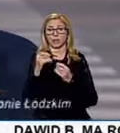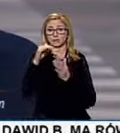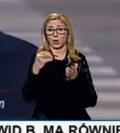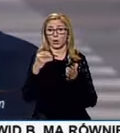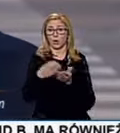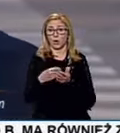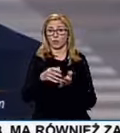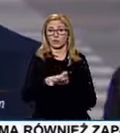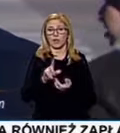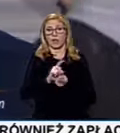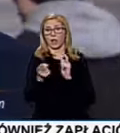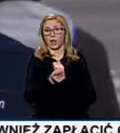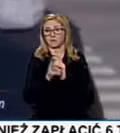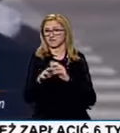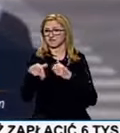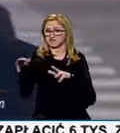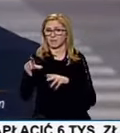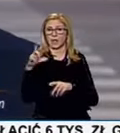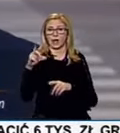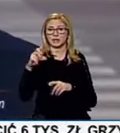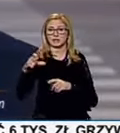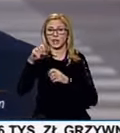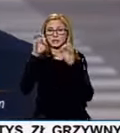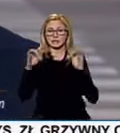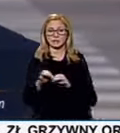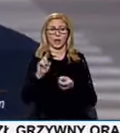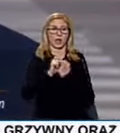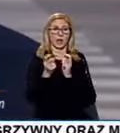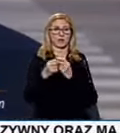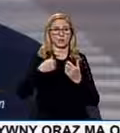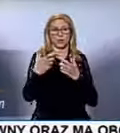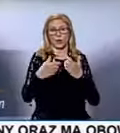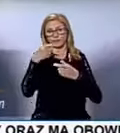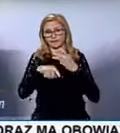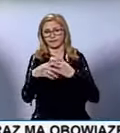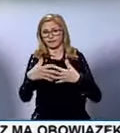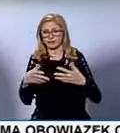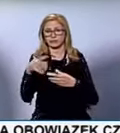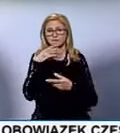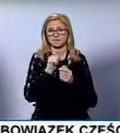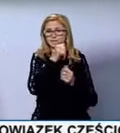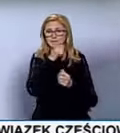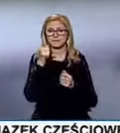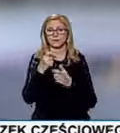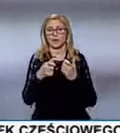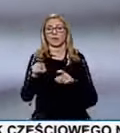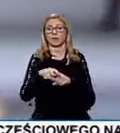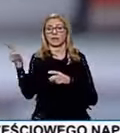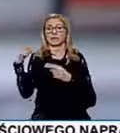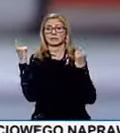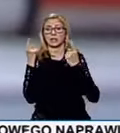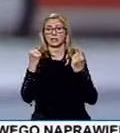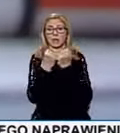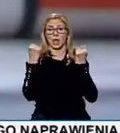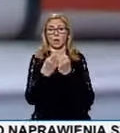no niestety, albo oddamy licencję, albo przejdziemy do podziemia i będziemy jeździć w podziemiu. I powołują się na sytuację w Krakowie i Warszawie, gdzie